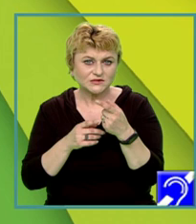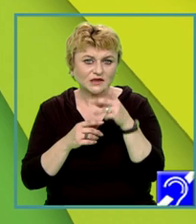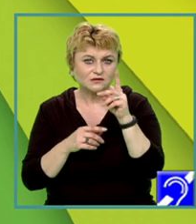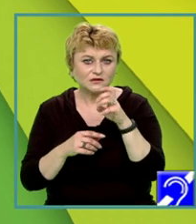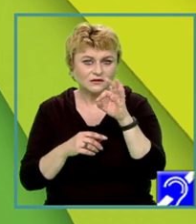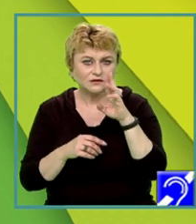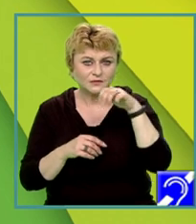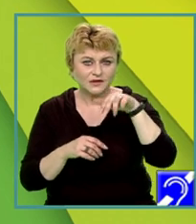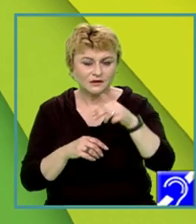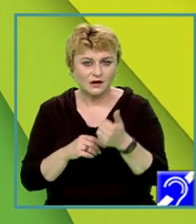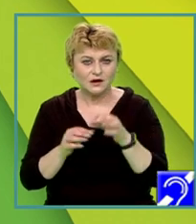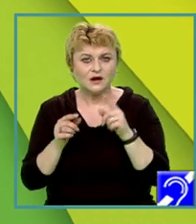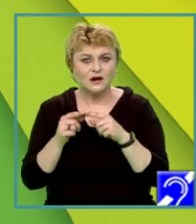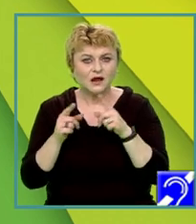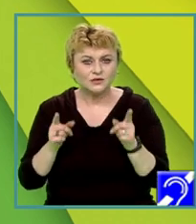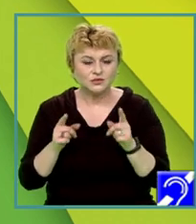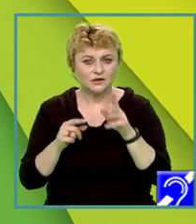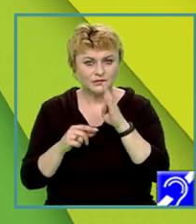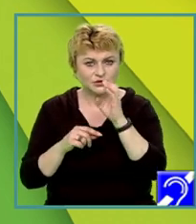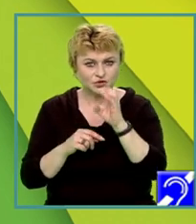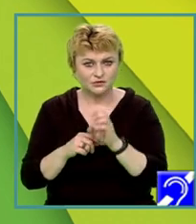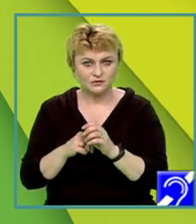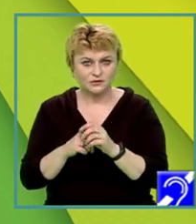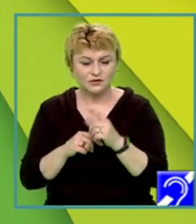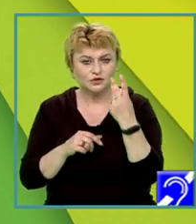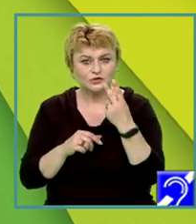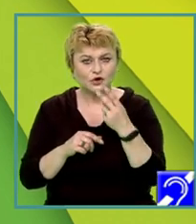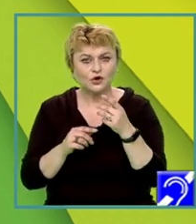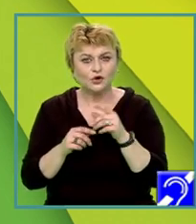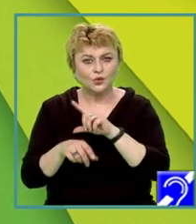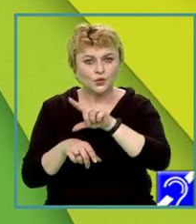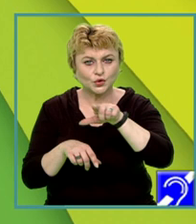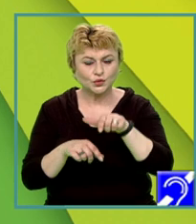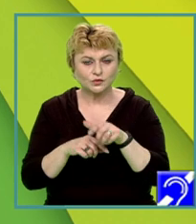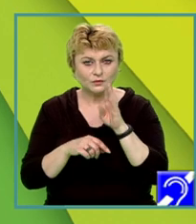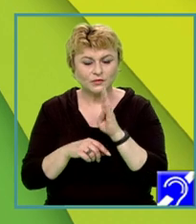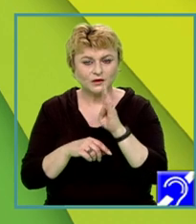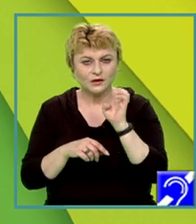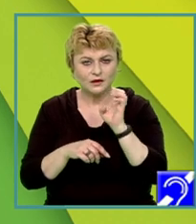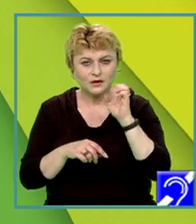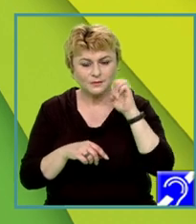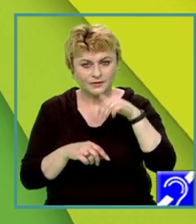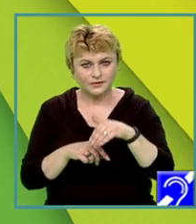unghiului b o c două unghiuri congruente b o n